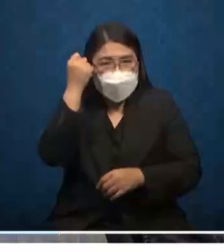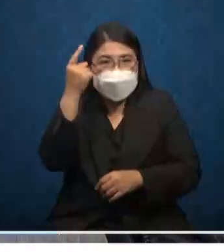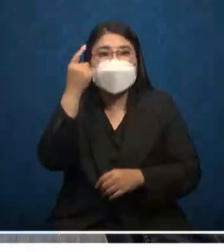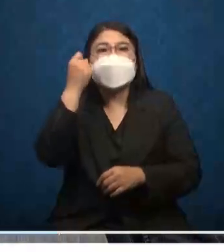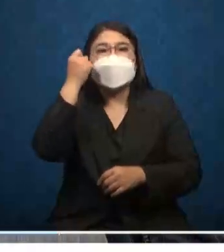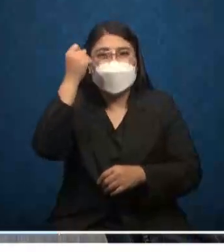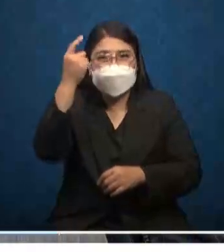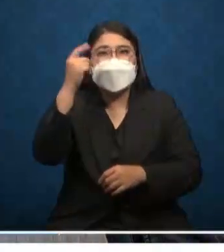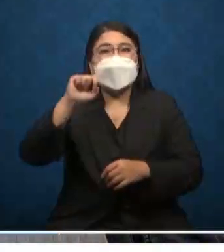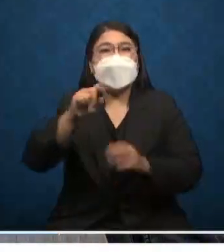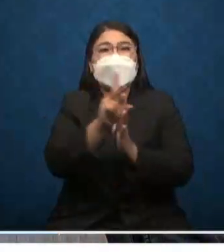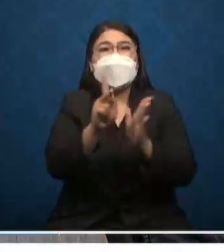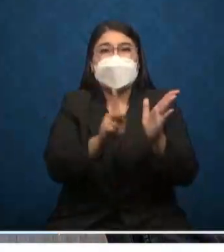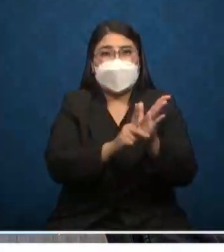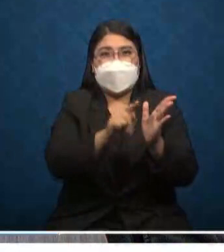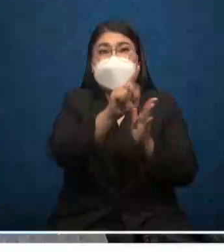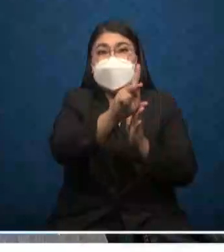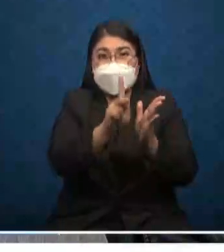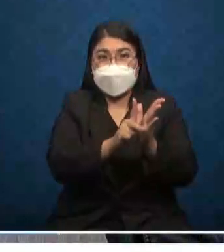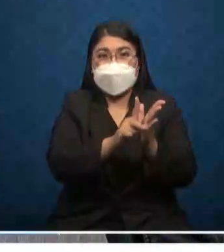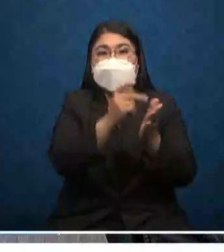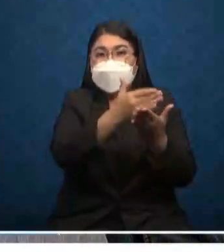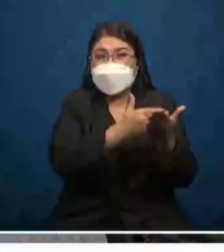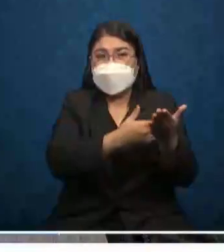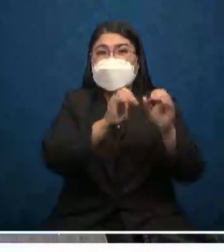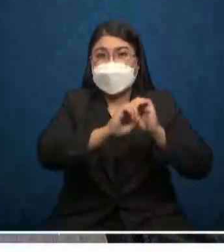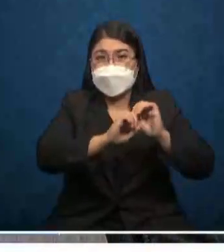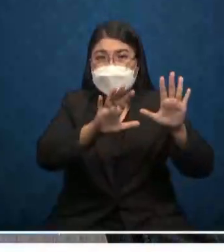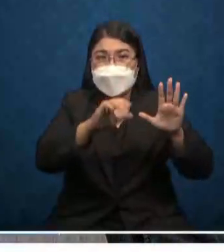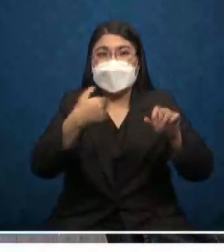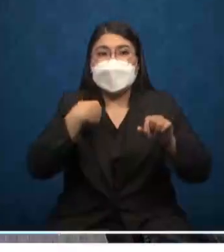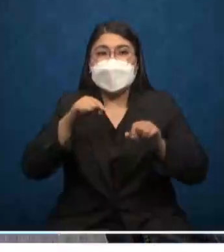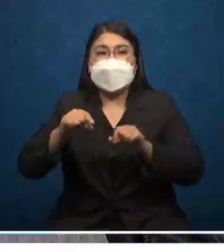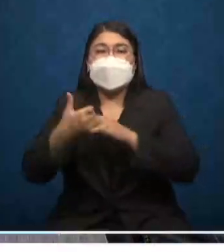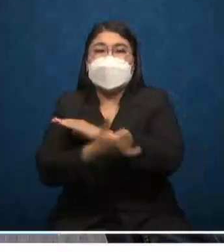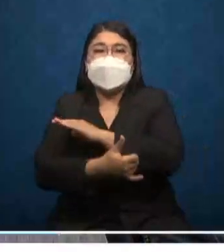ายมันชัดเจนเพื่อไม่ให้มีปัญหากับพันธกรณีระหว่างประเทศโดยเฉพาะอย่างยิ่งกับบราซิล